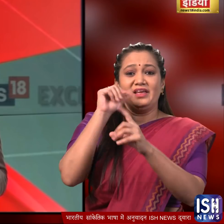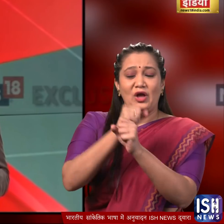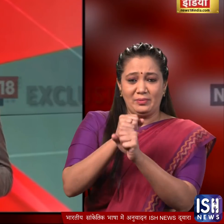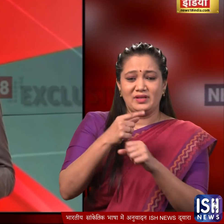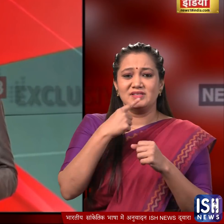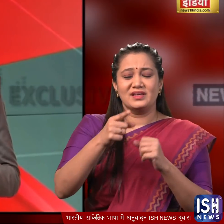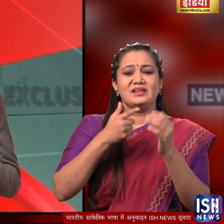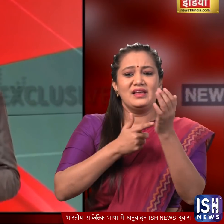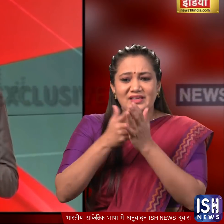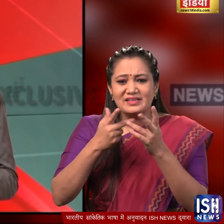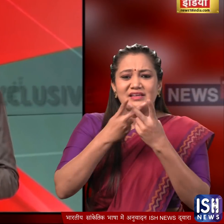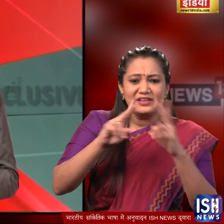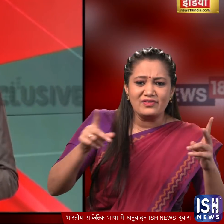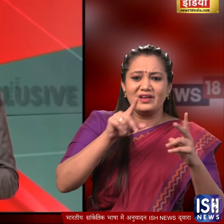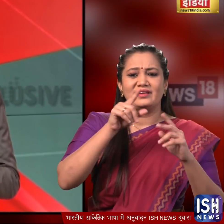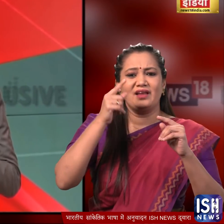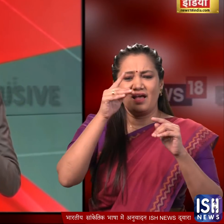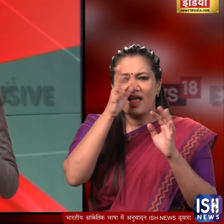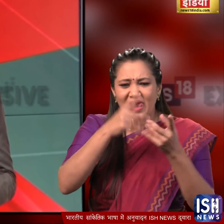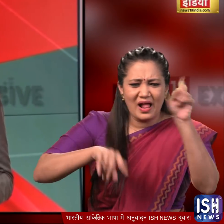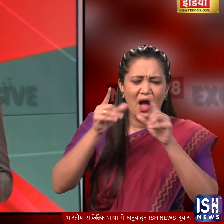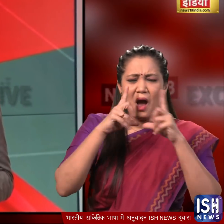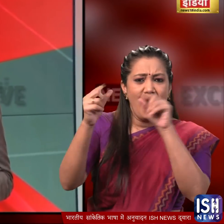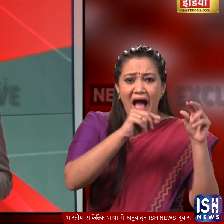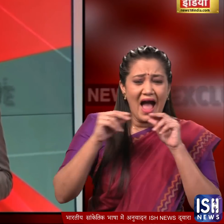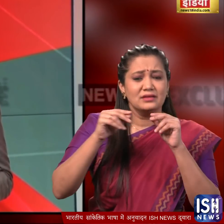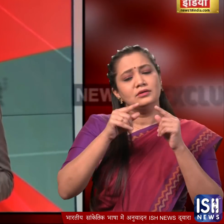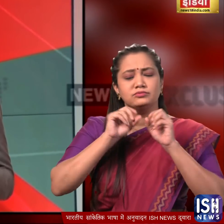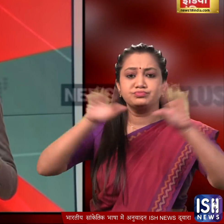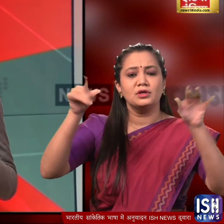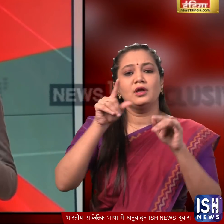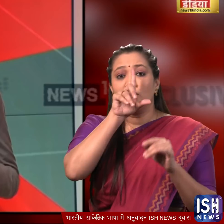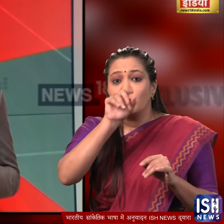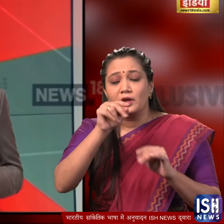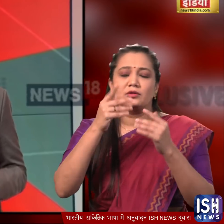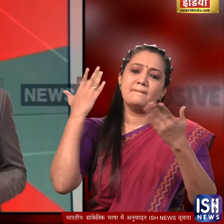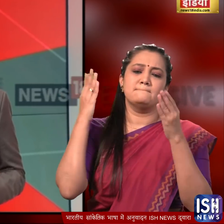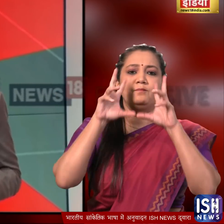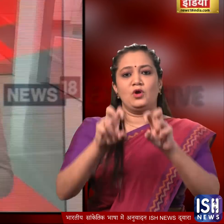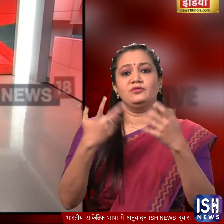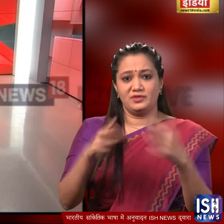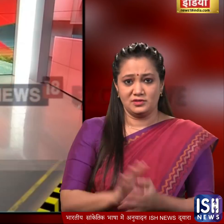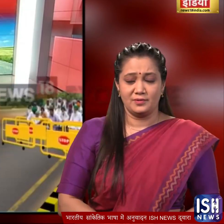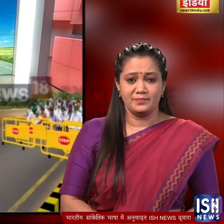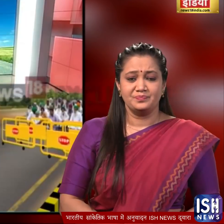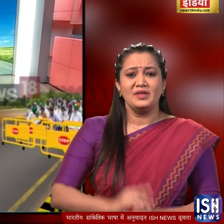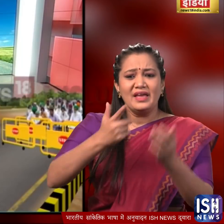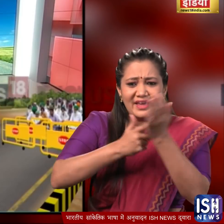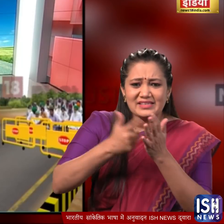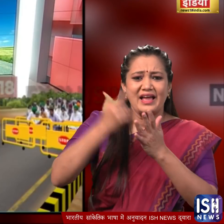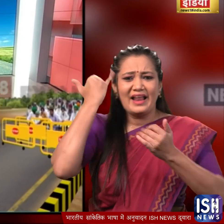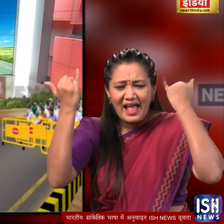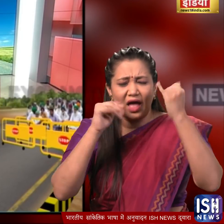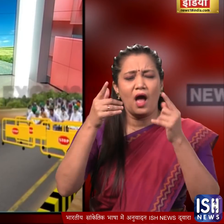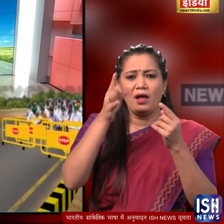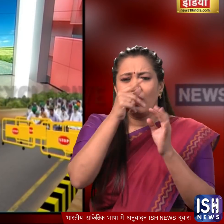किसान आंदोलन के नाम पर अफवाहें फैलाने वाले कई ट्विटर अकाउंट ब्लॉक कर दिए। न्यूज 18 के अमित पांडे की रिपोर्ट है कि किसान आंदोलन के नाम पर